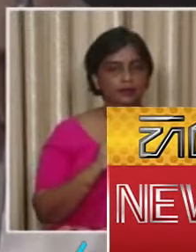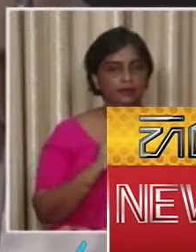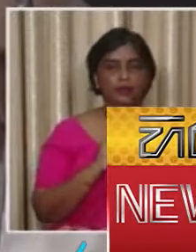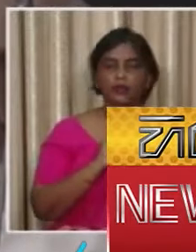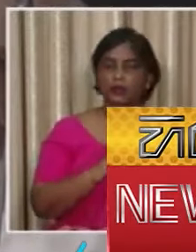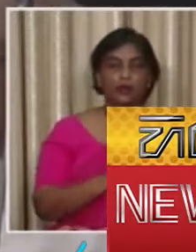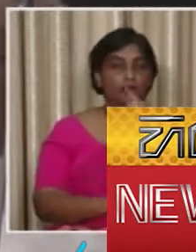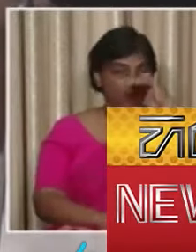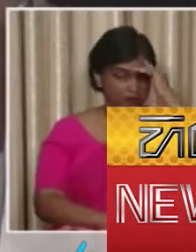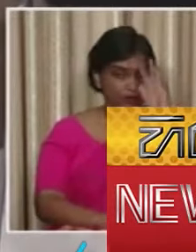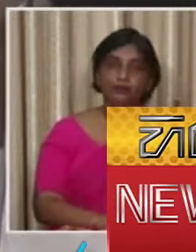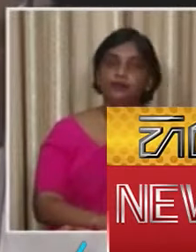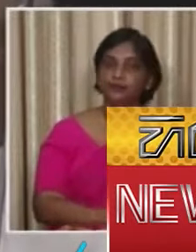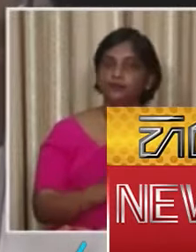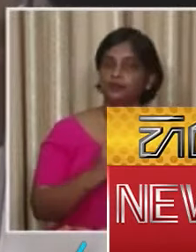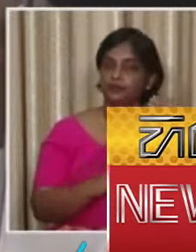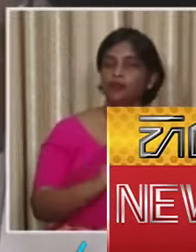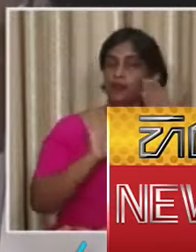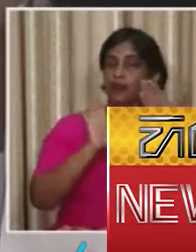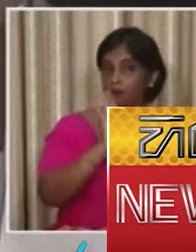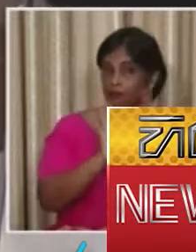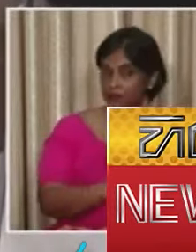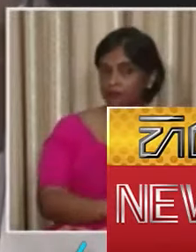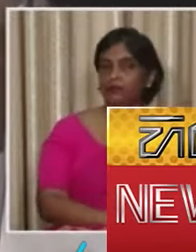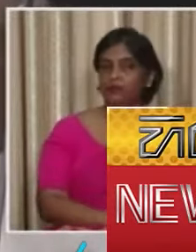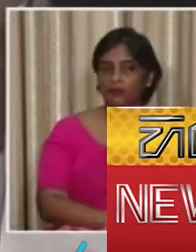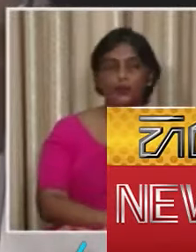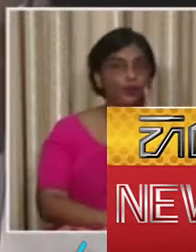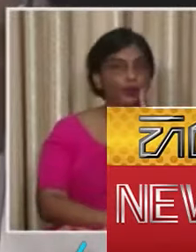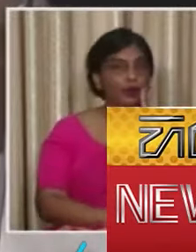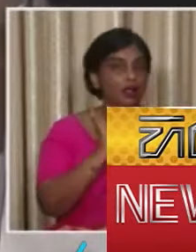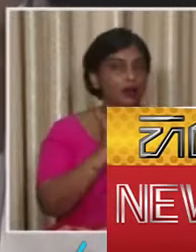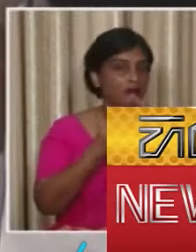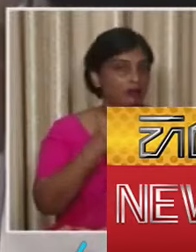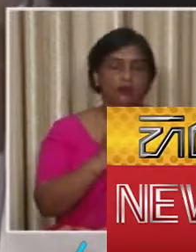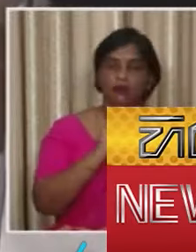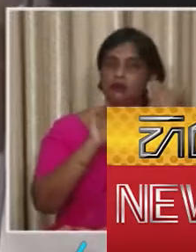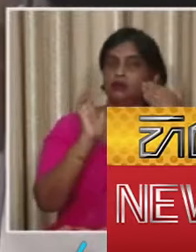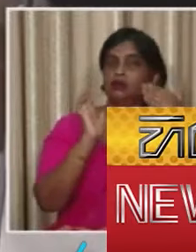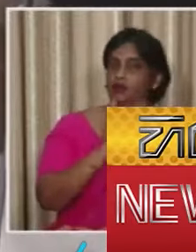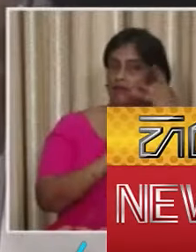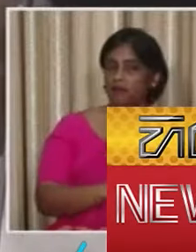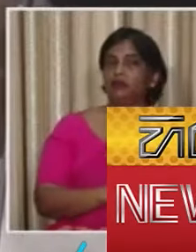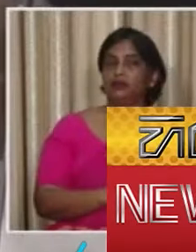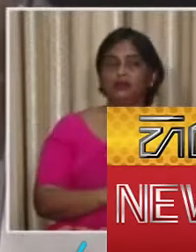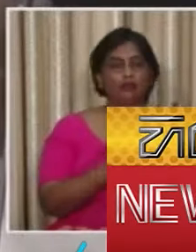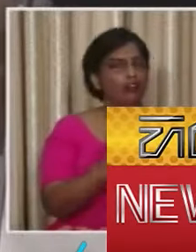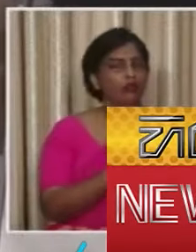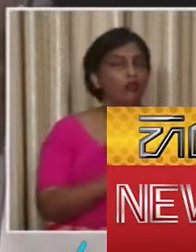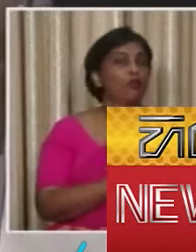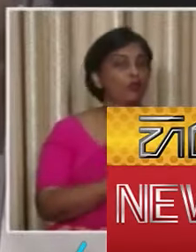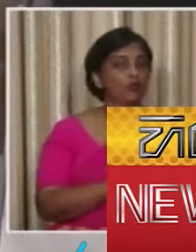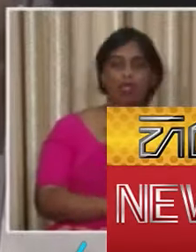ගරු කථානායකතුමනි, මීළඟට මම පෙන්වා දෙන්න යන්නේ විදේශ ණය ප්‍රතිව්‍යගත කරණය නිසා අපට ලැබෙන